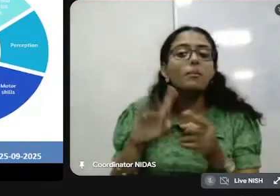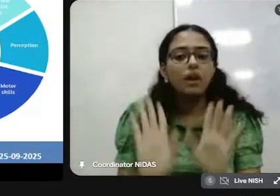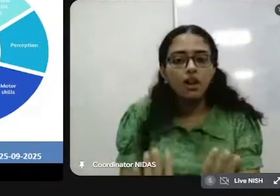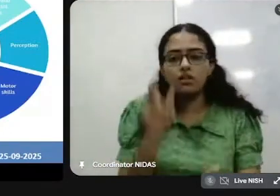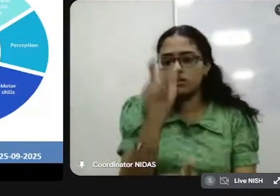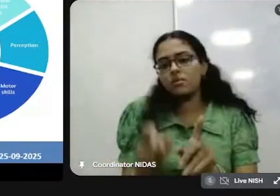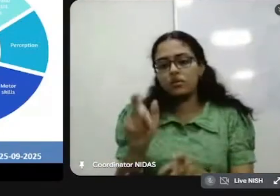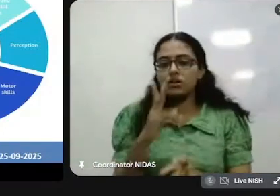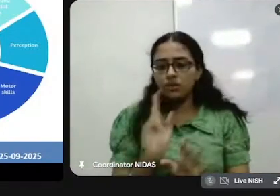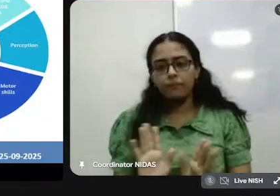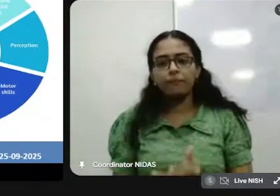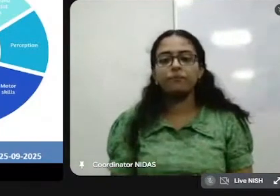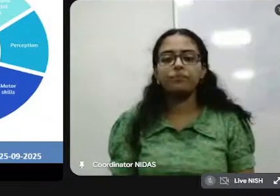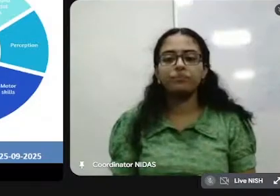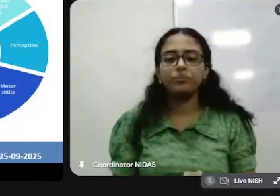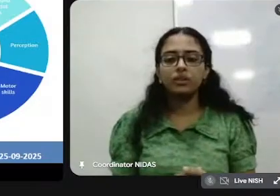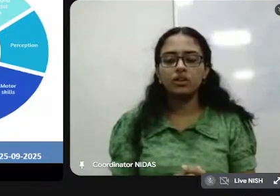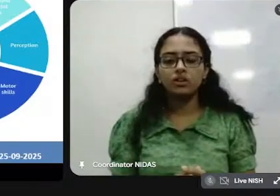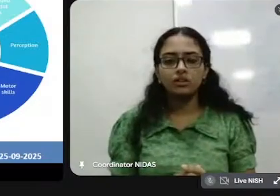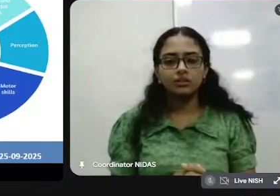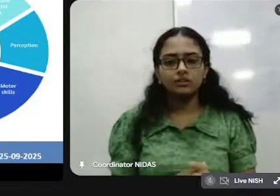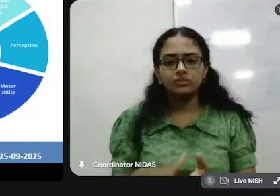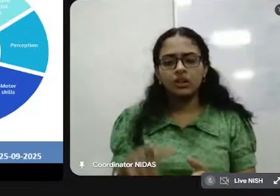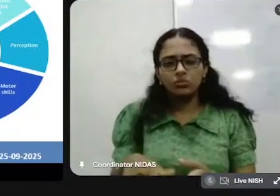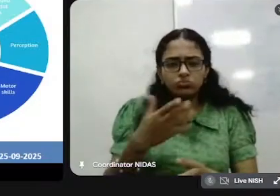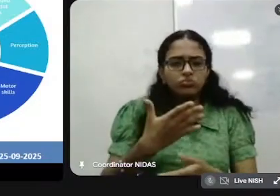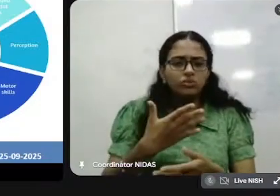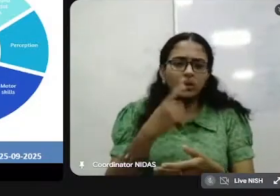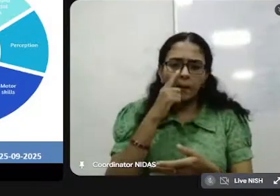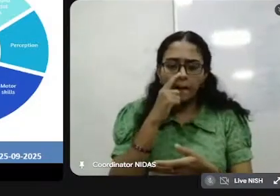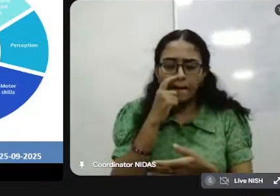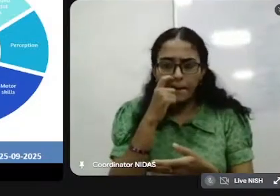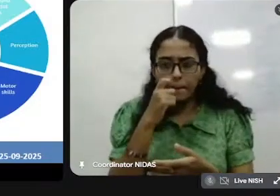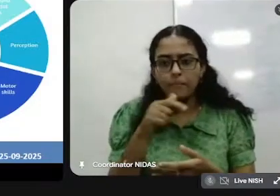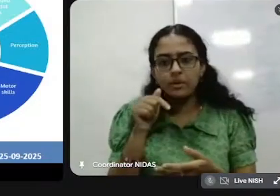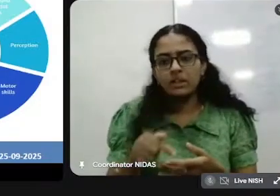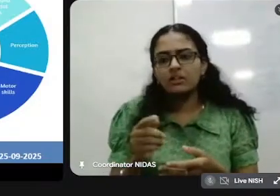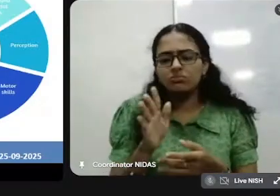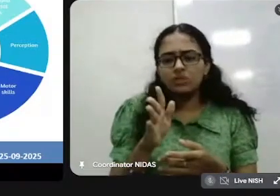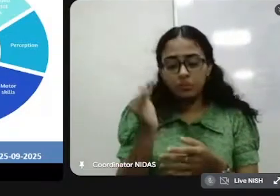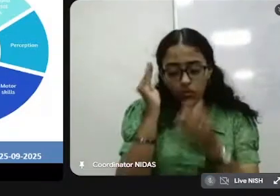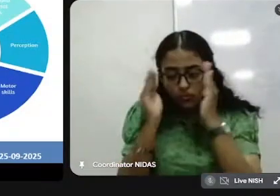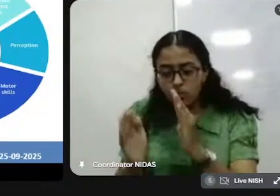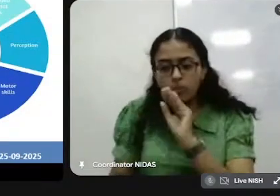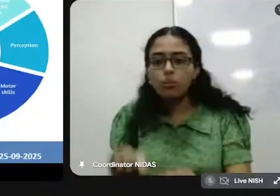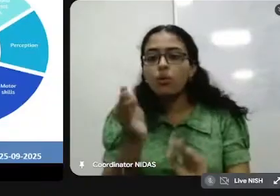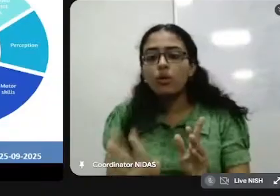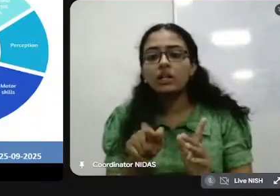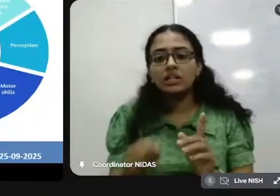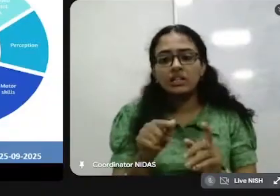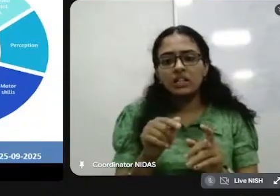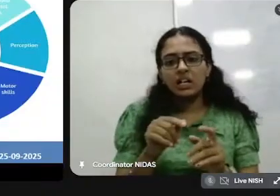ചെയ്യുന്നത് എന്നുള്ളതാണ്. അപ്പം ഈ ഒരു സ്ലൈഡിലേക്ക് പോകുന്നതിന് മുന്നേ നമ്മൾ ശ്രദ്ധിക്കേണ്ട ചില കാര്യങ്ങൾ. ഈ പറയുന്ന സിംറ്റംസ് ഒക്കെ